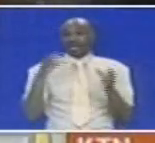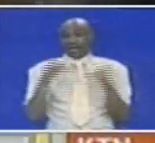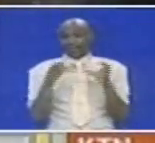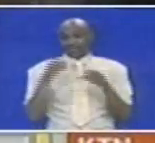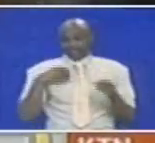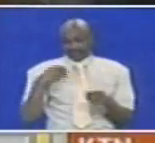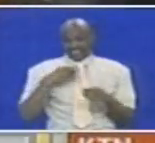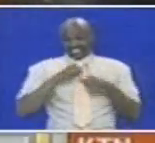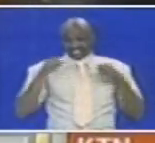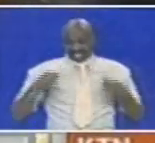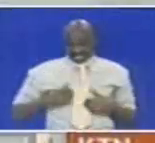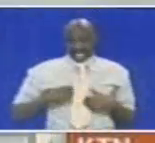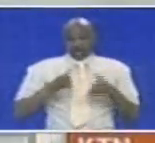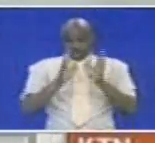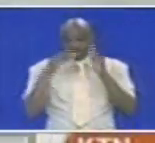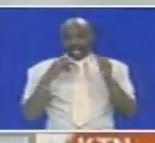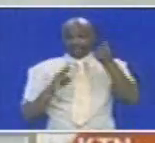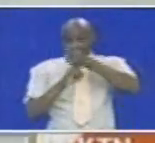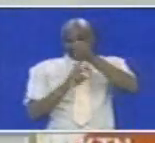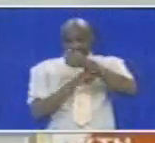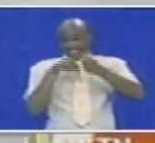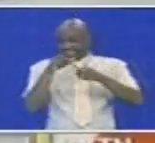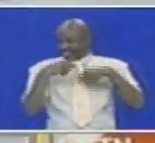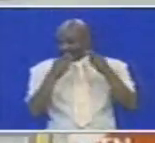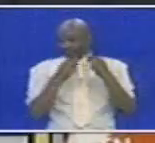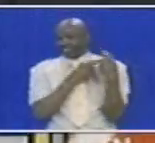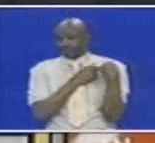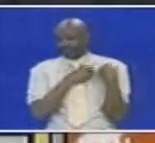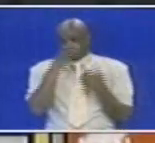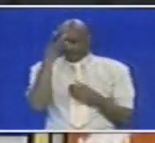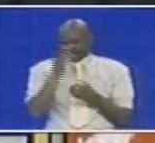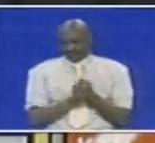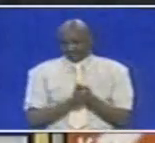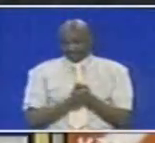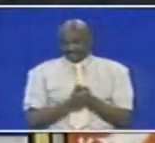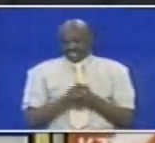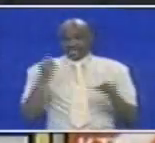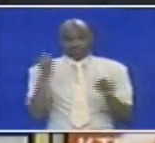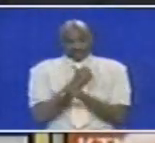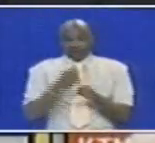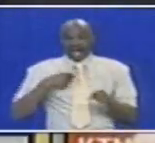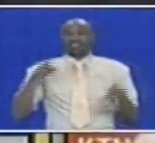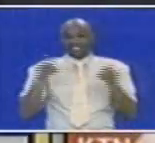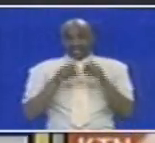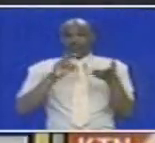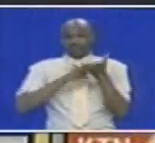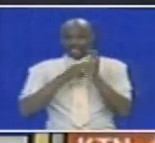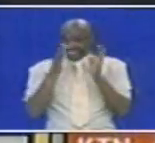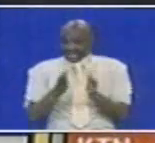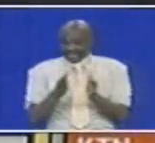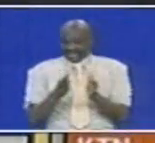and Bridges Corporation inayopewa jukumu la ujenzi wa reli hiyo. You cannot have the same contractor giving